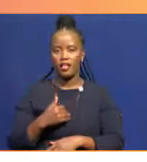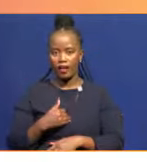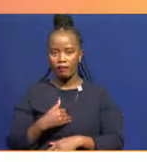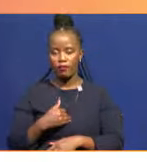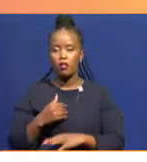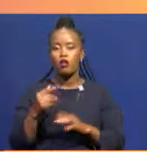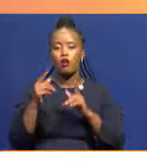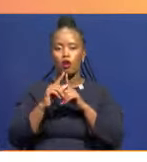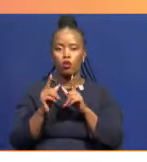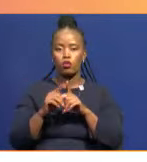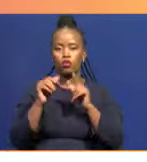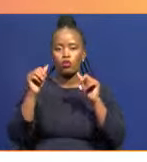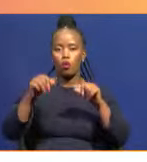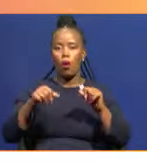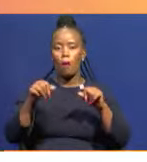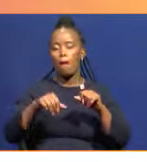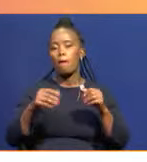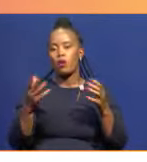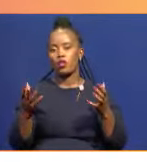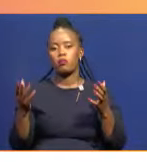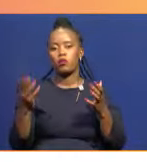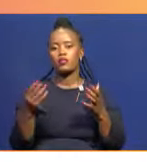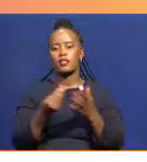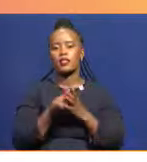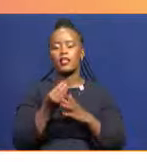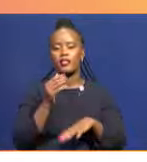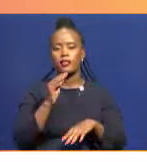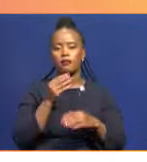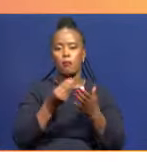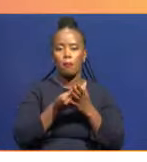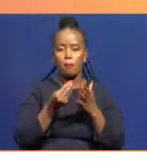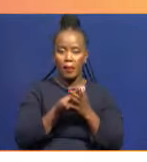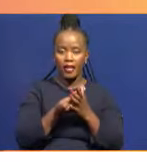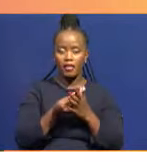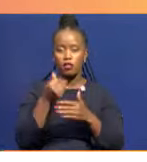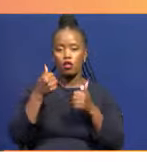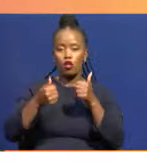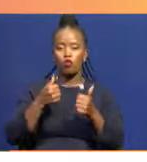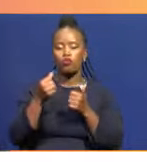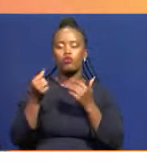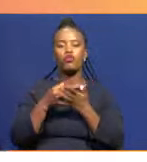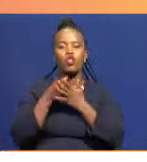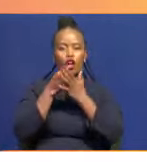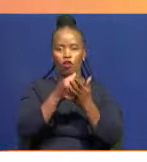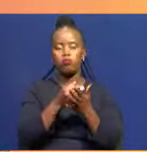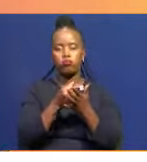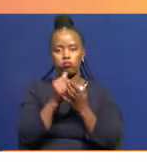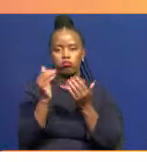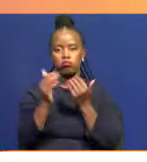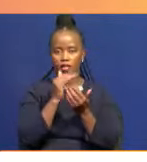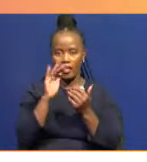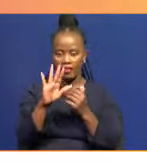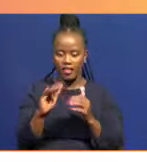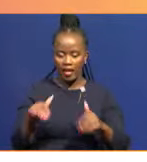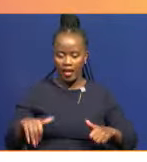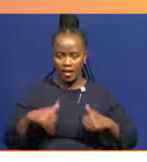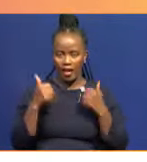wanaweza kujimundu na kupata pesa ambayo wataweza kukidhi mahitaji yao. Na pia wengine hata